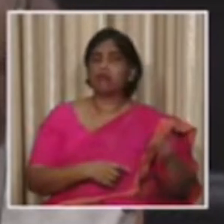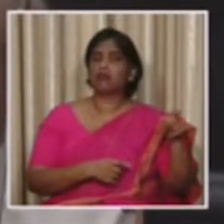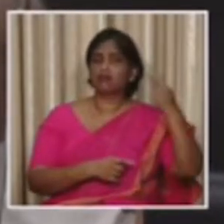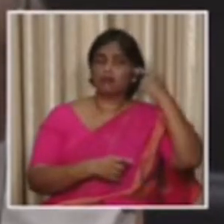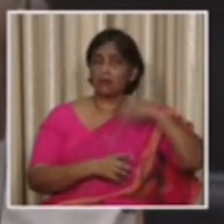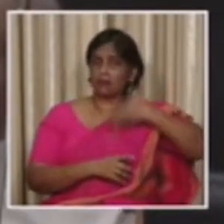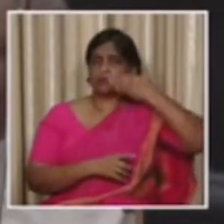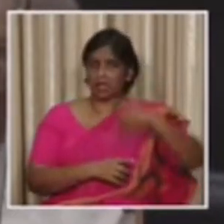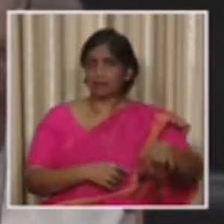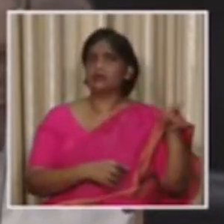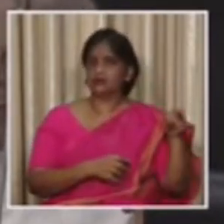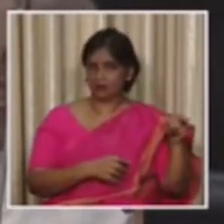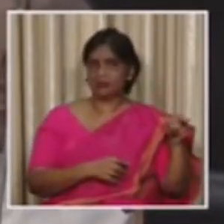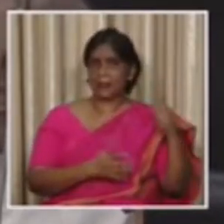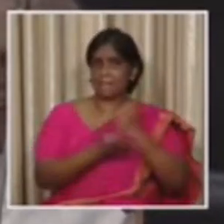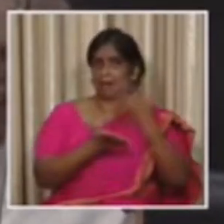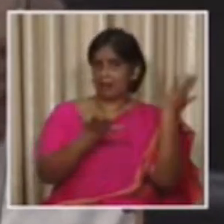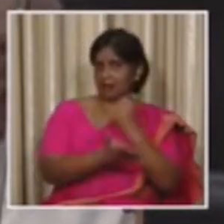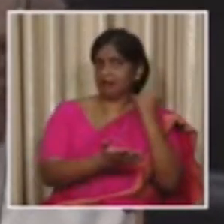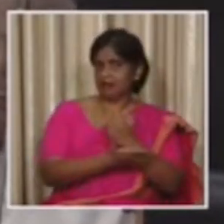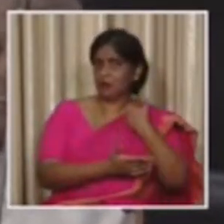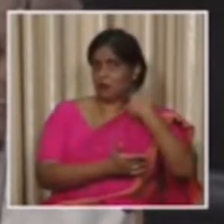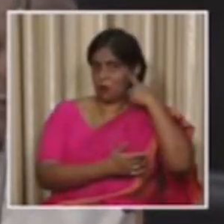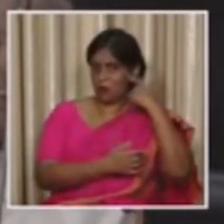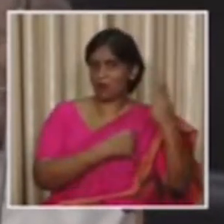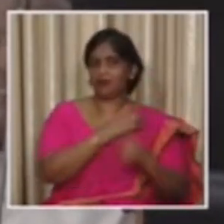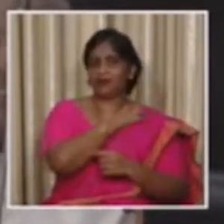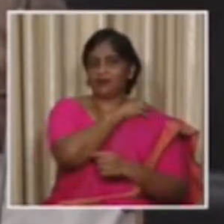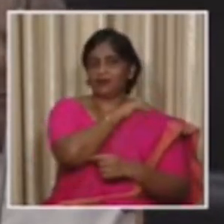වඩා පළපුරුද්දක් තියෙනවා බැංකු කඩන එක.